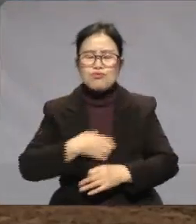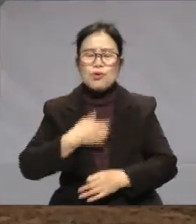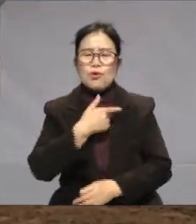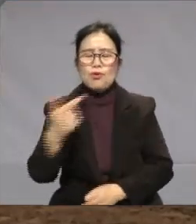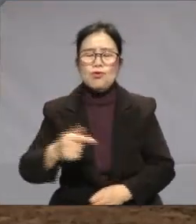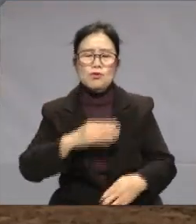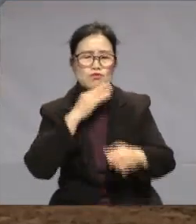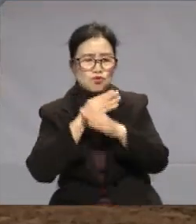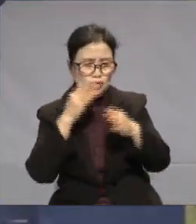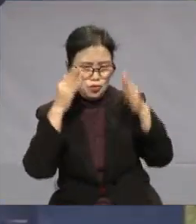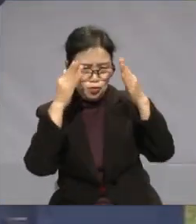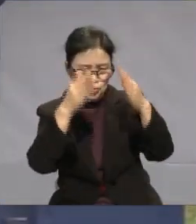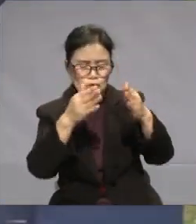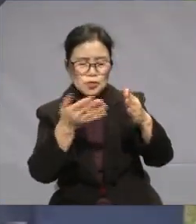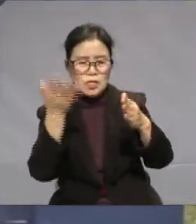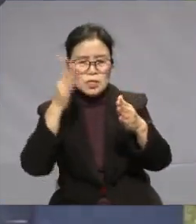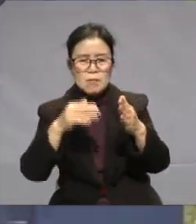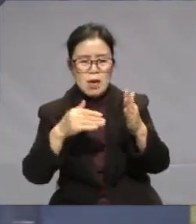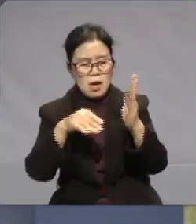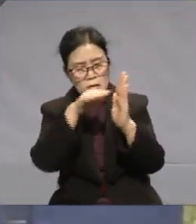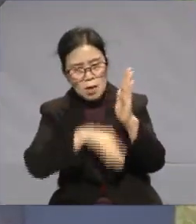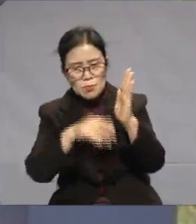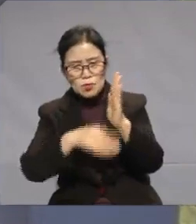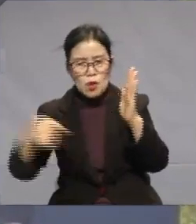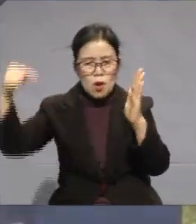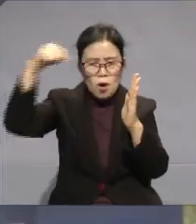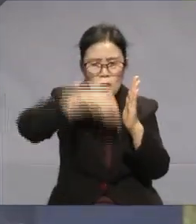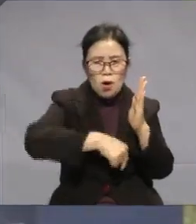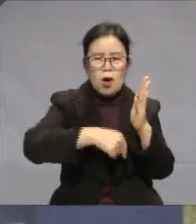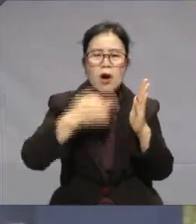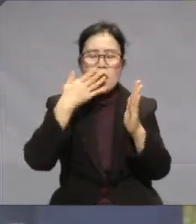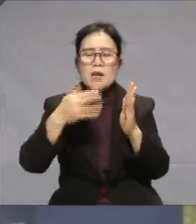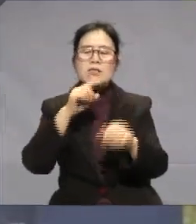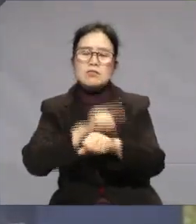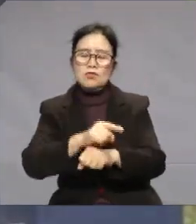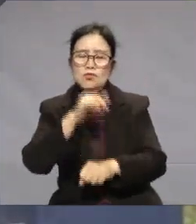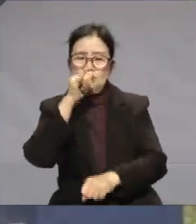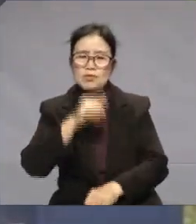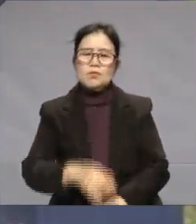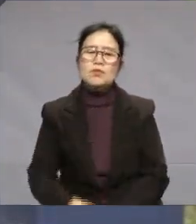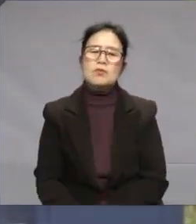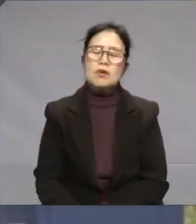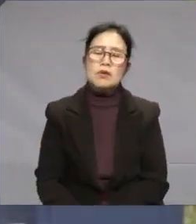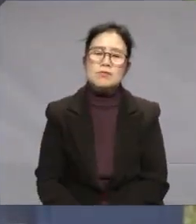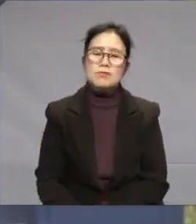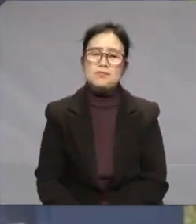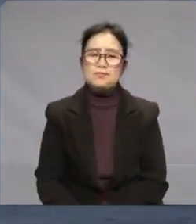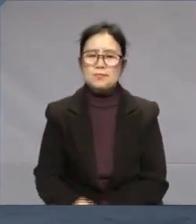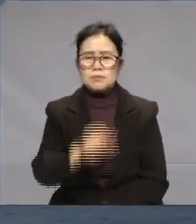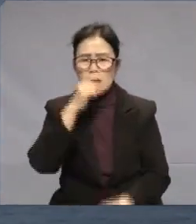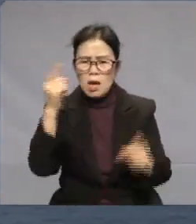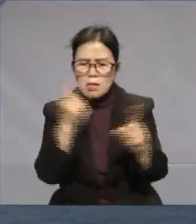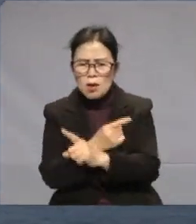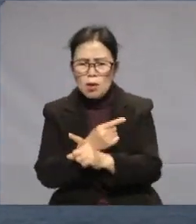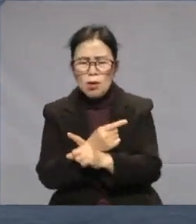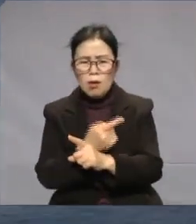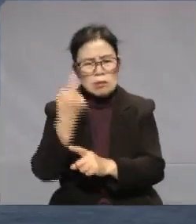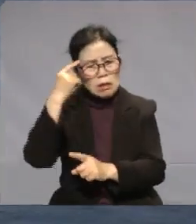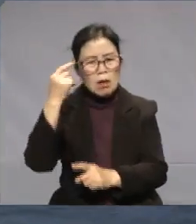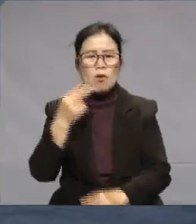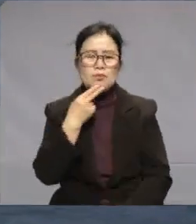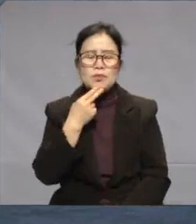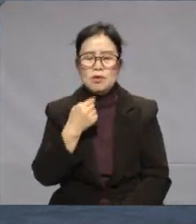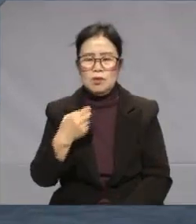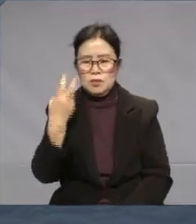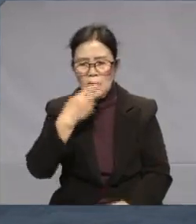북측을 조준했지만 남측을 공격할 가능성도 배제할 수 없는 겁니다. 개선 여지도 적습니다.